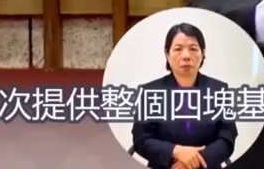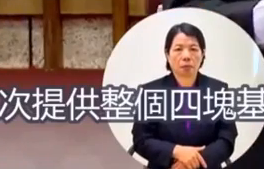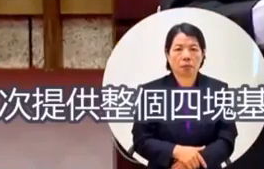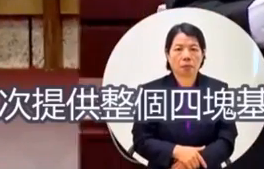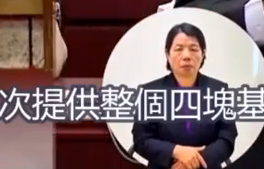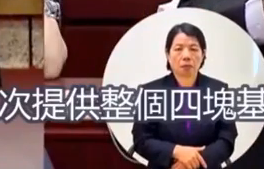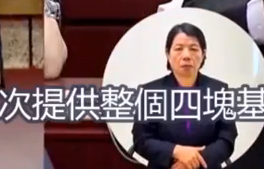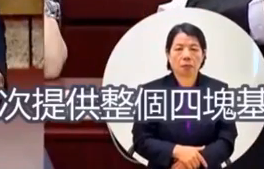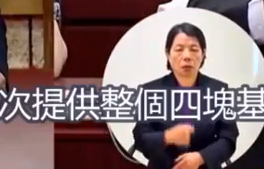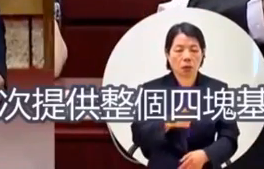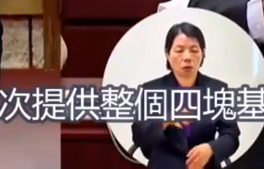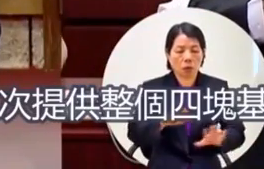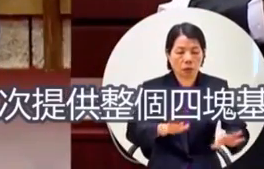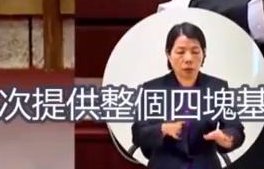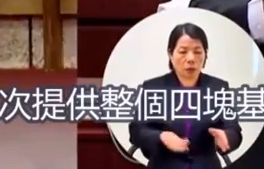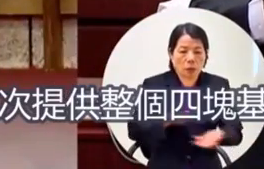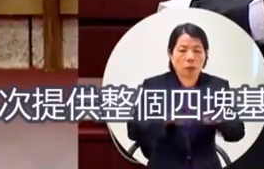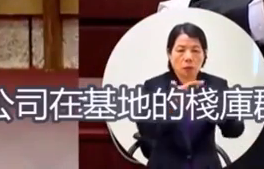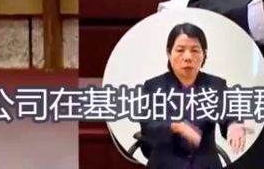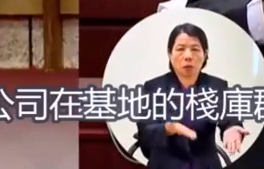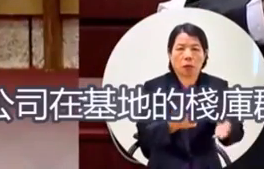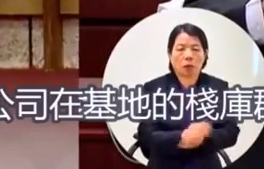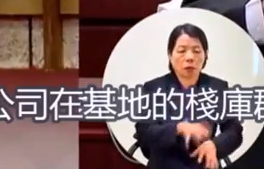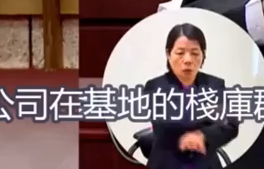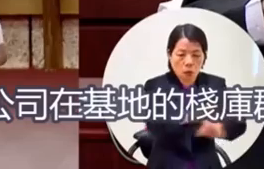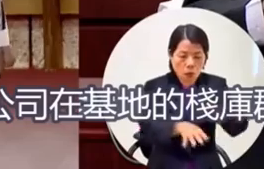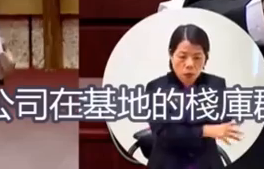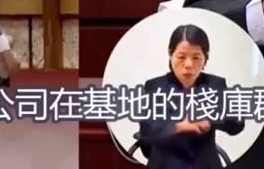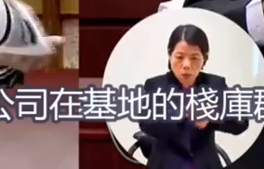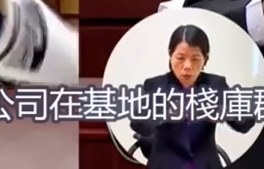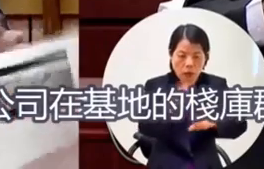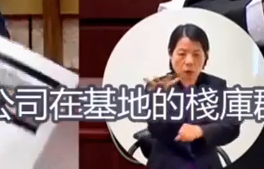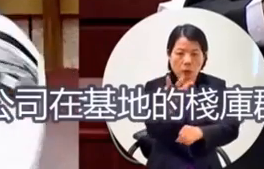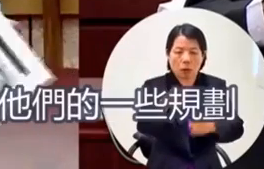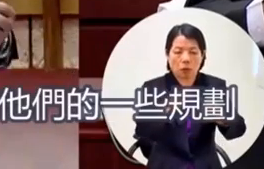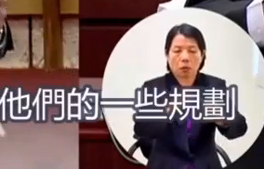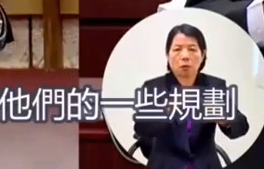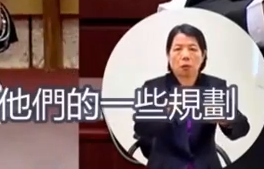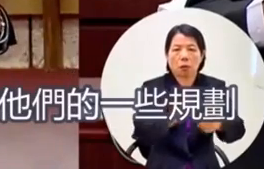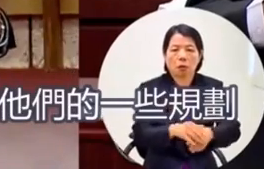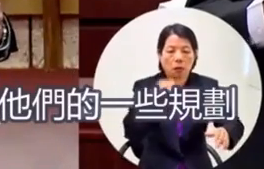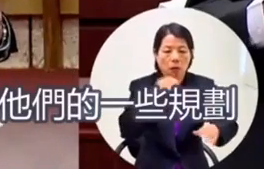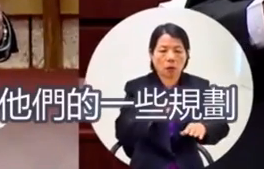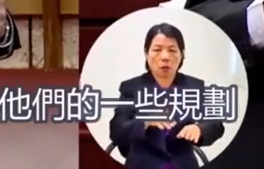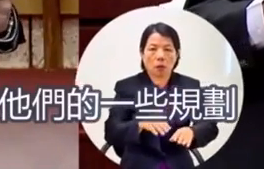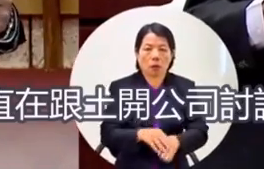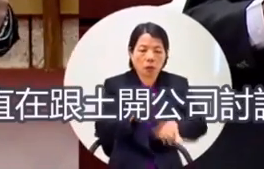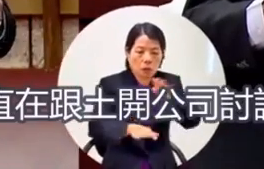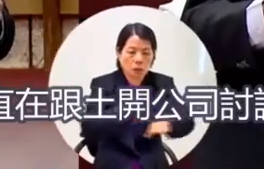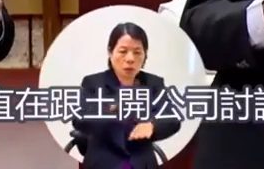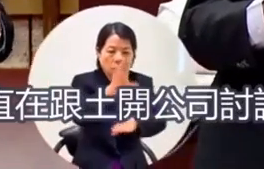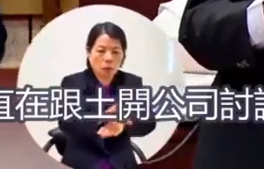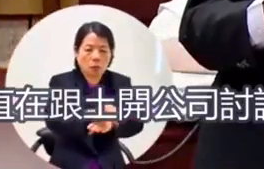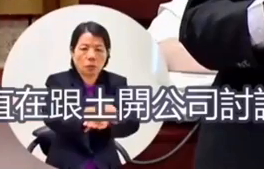这个因为我们这次提供整个四块基地哈，这原来土块公司在基地的战库群，他们有他们的一些规划，